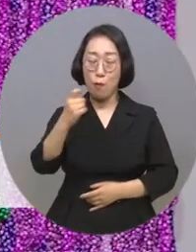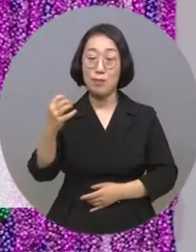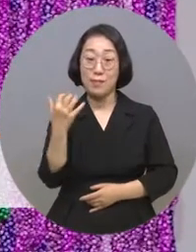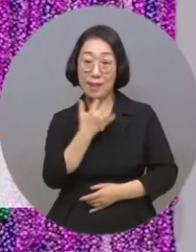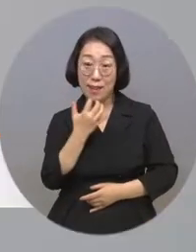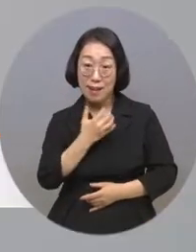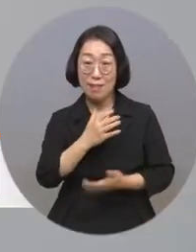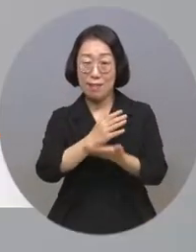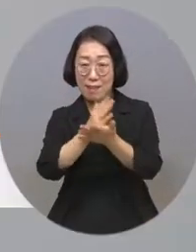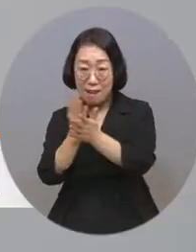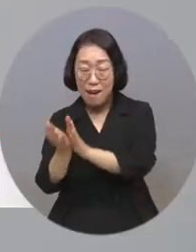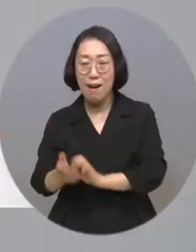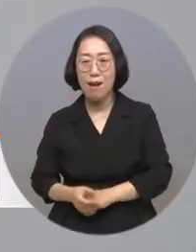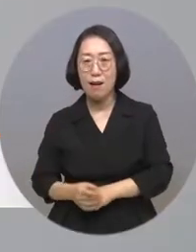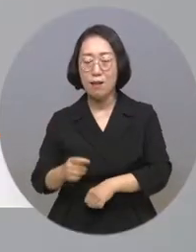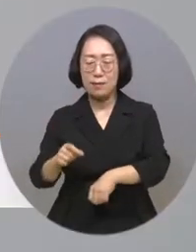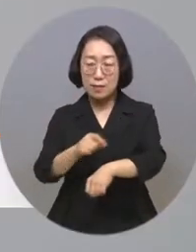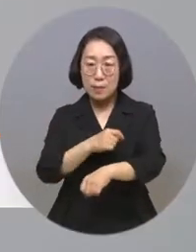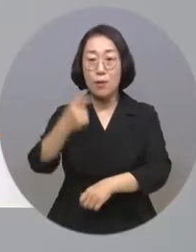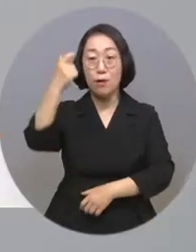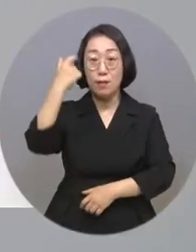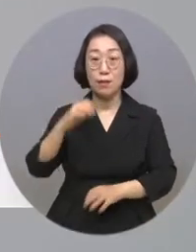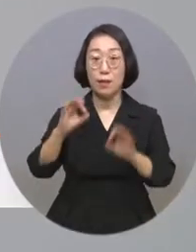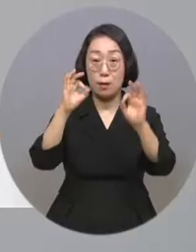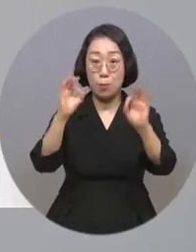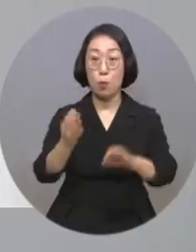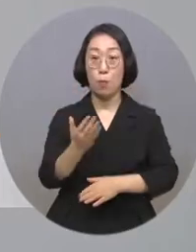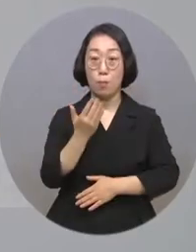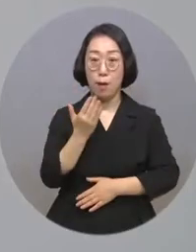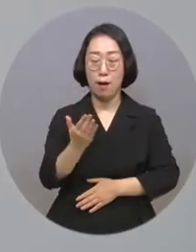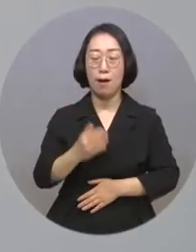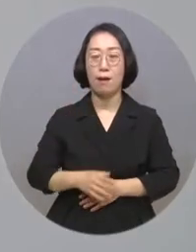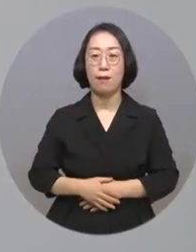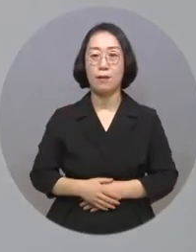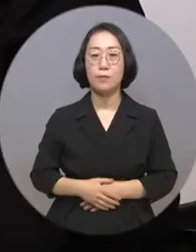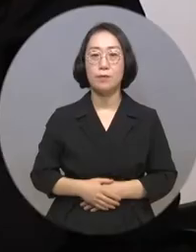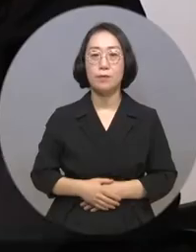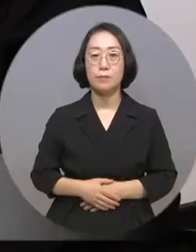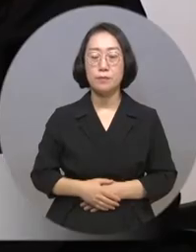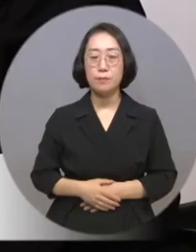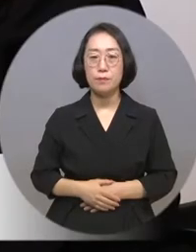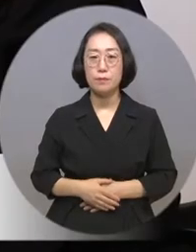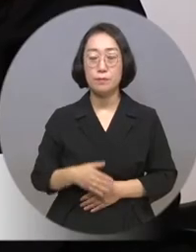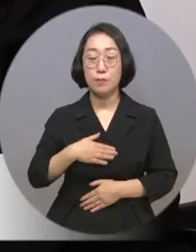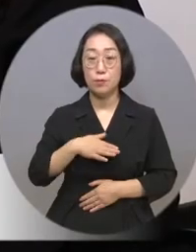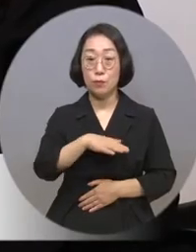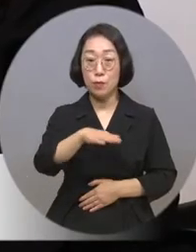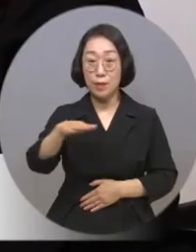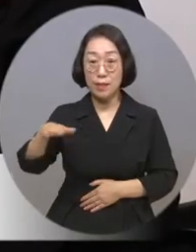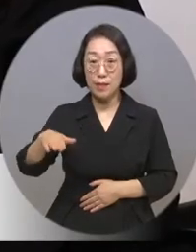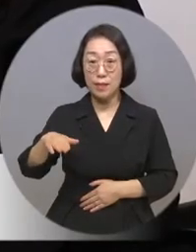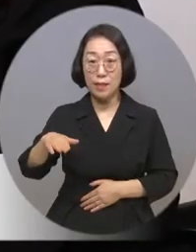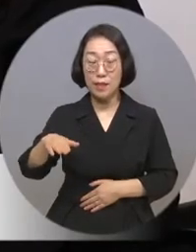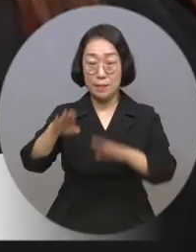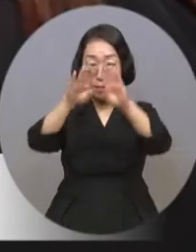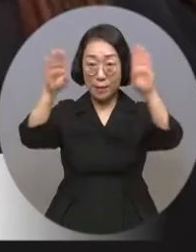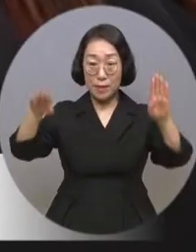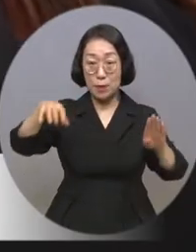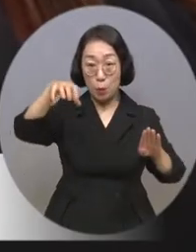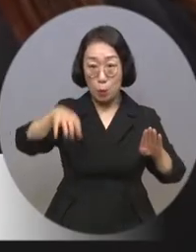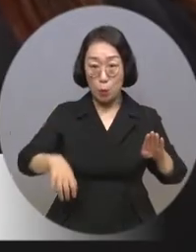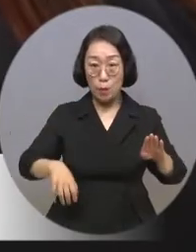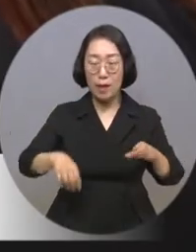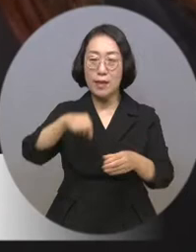입체감과 독특한 화풍을 느낄 수 있어 시선을 사로잡습니다. 저희 갤러리는 차도